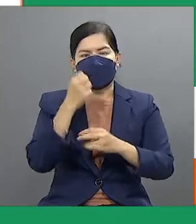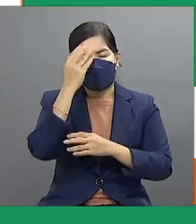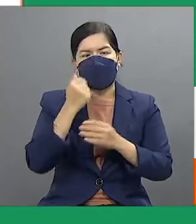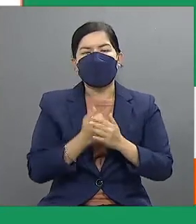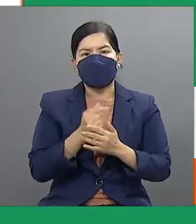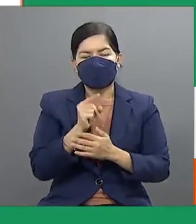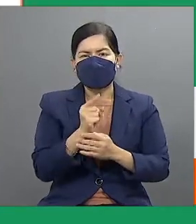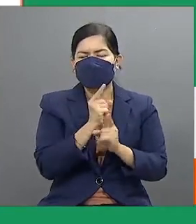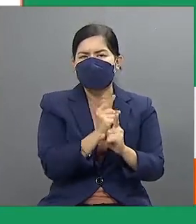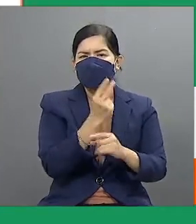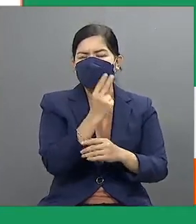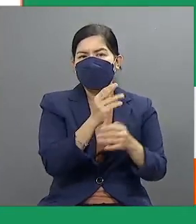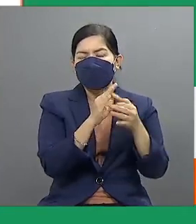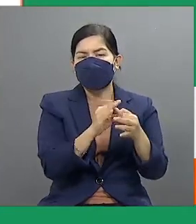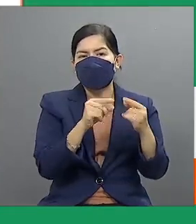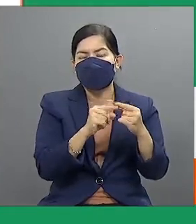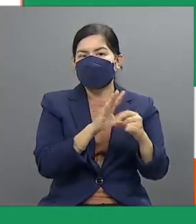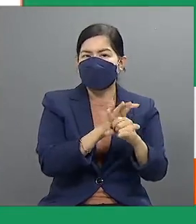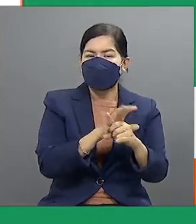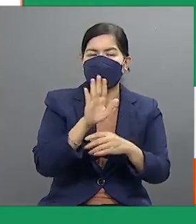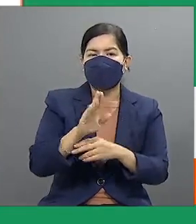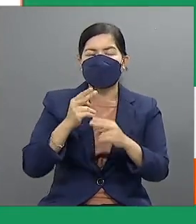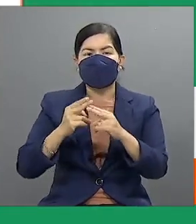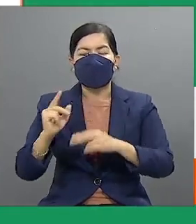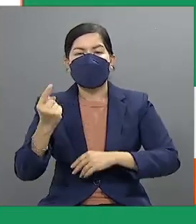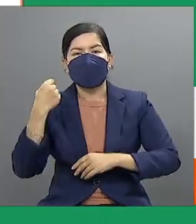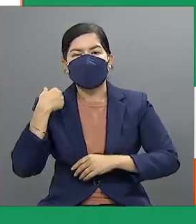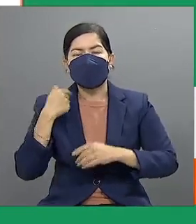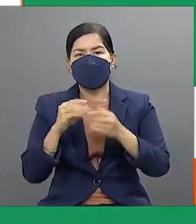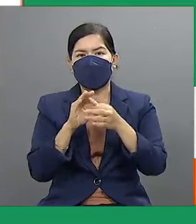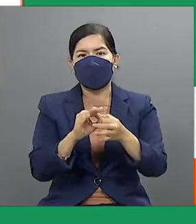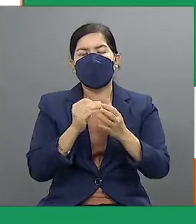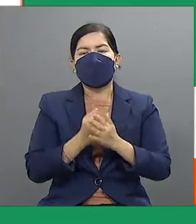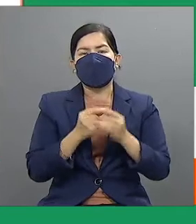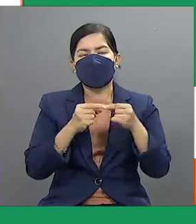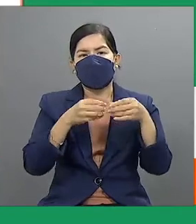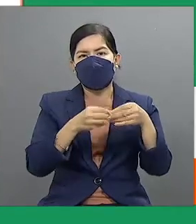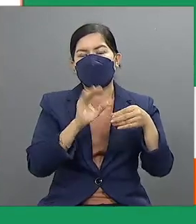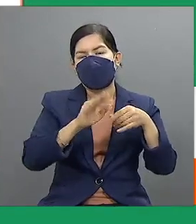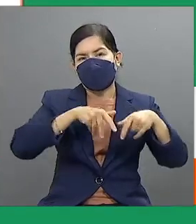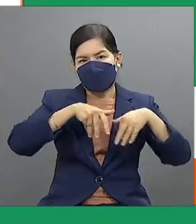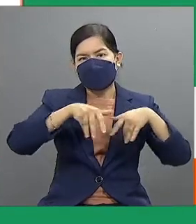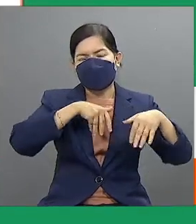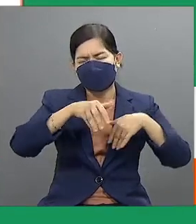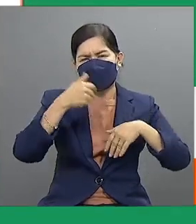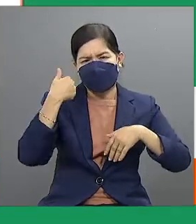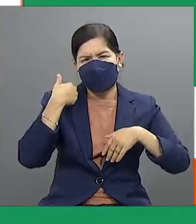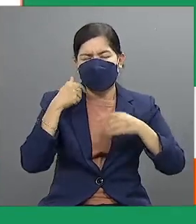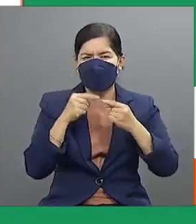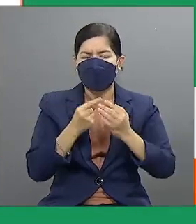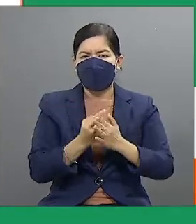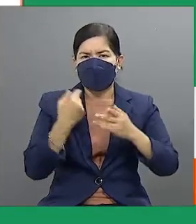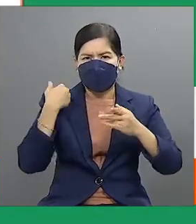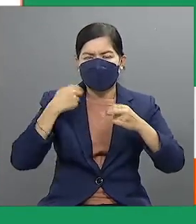ของโอไมครอนแล้วก็พฤติกรรมของนักท่องเที่ยวเองหลังจากนี้ค่ะก็จะมีความซับซ้อนมากขึ้นแล้วเรา